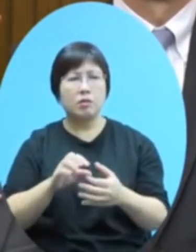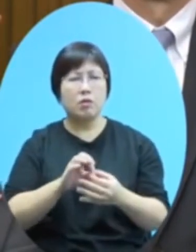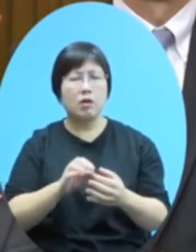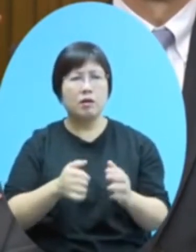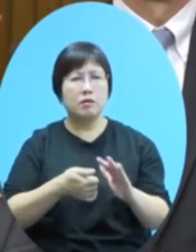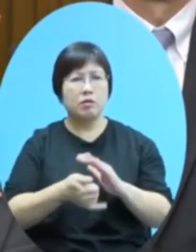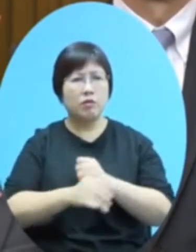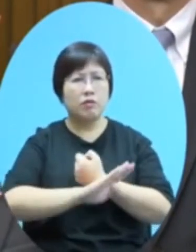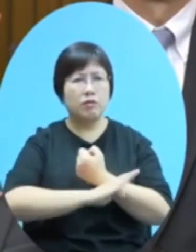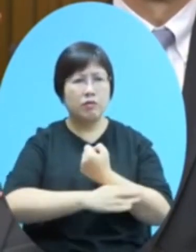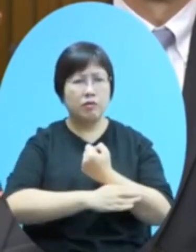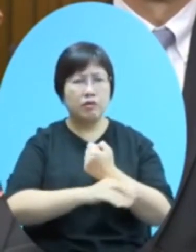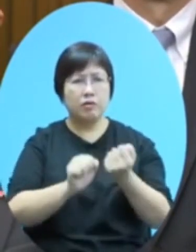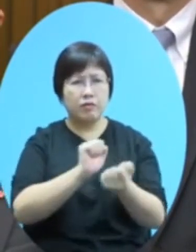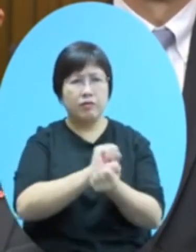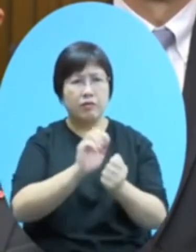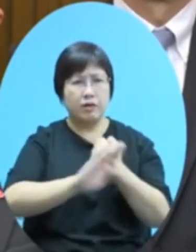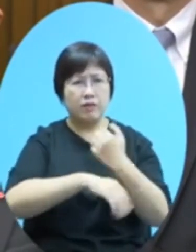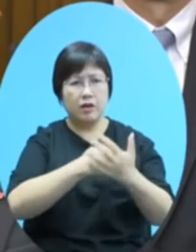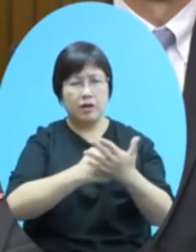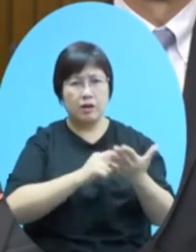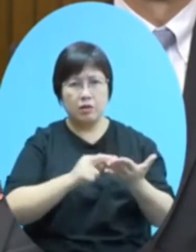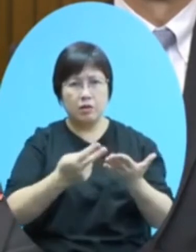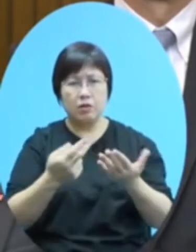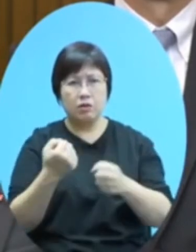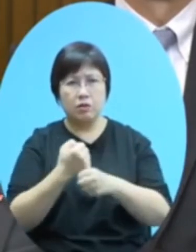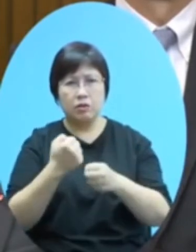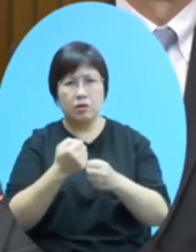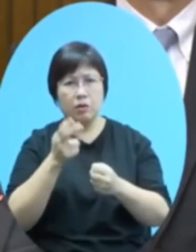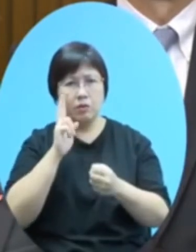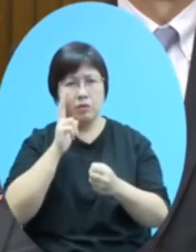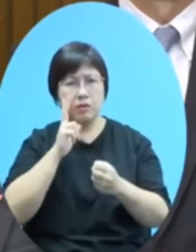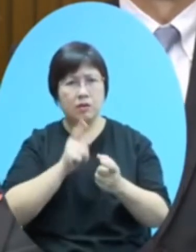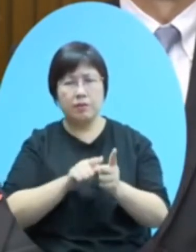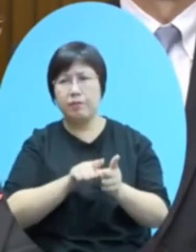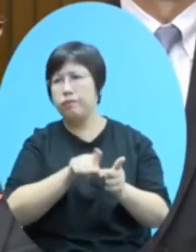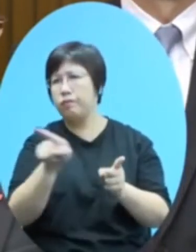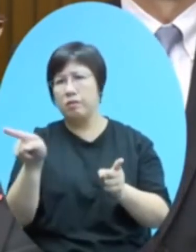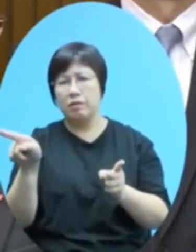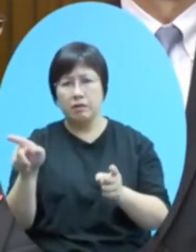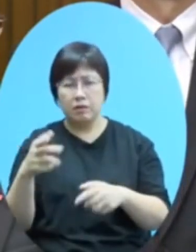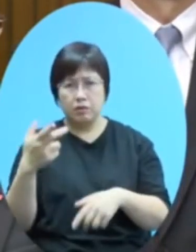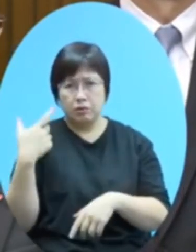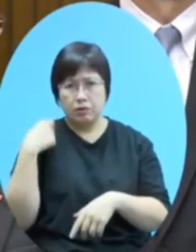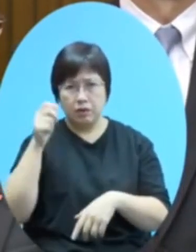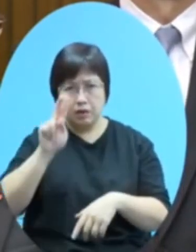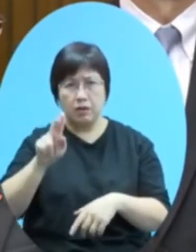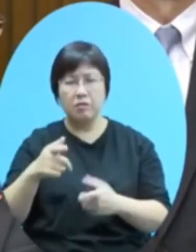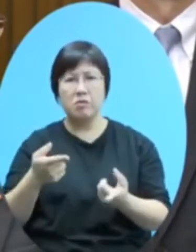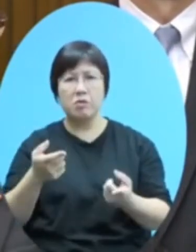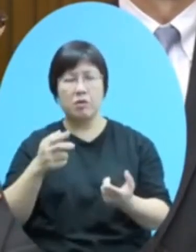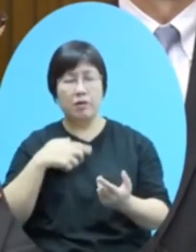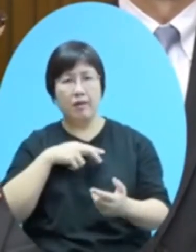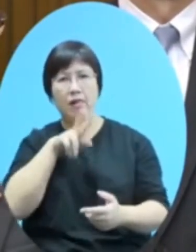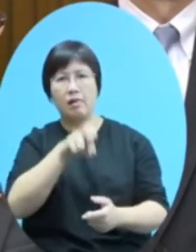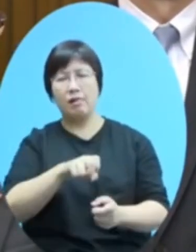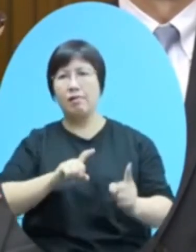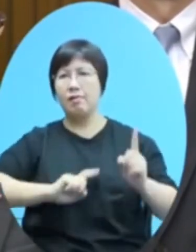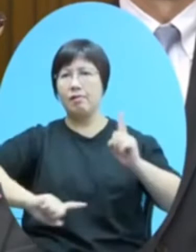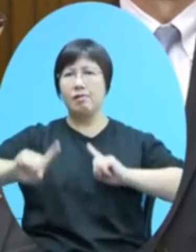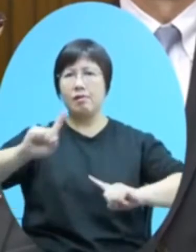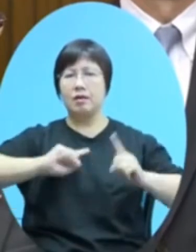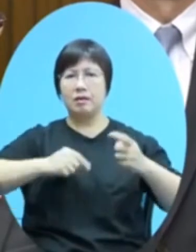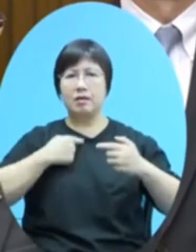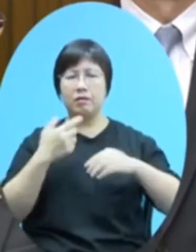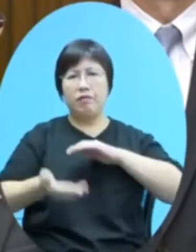订工作。我们近日看到的已经是很明显肆无忌惮地提出要光